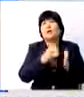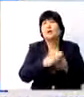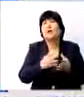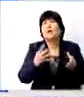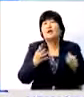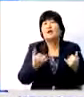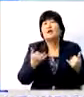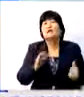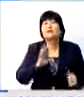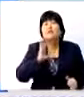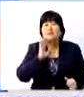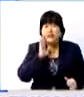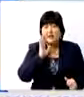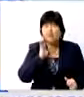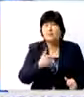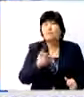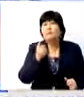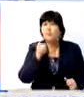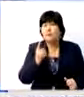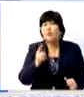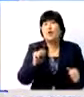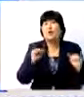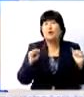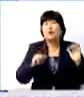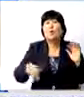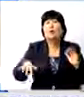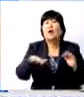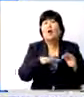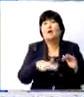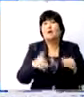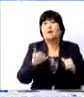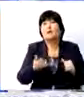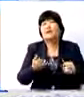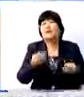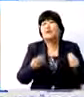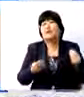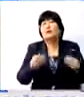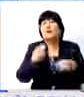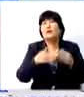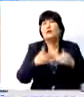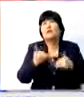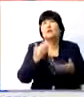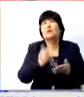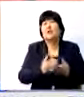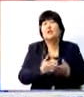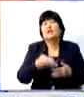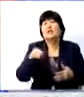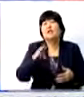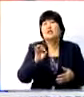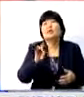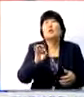Және қазіргі таңда 1 спорт алаңы мен стрит воркаут алаңы салынып жатыр Тереңөзек